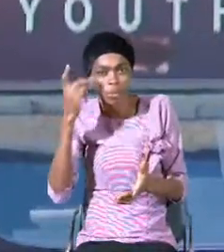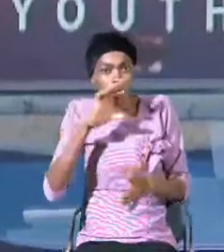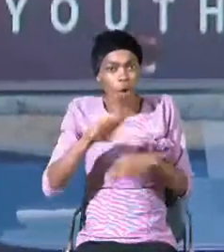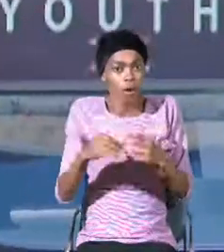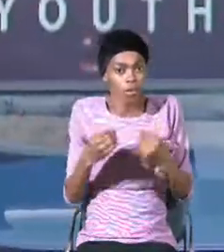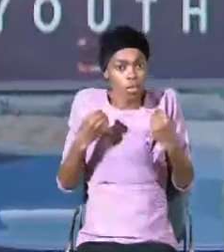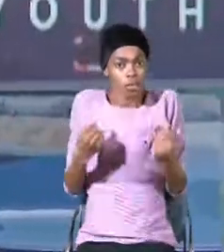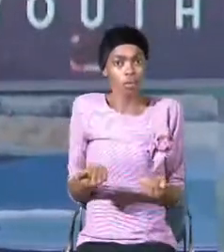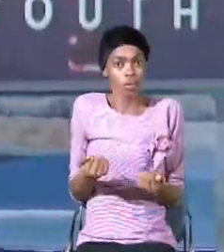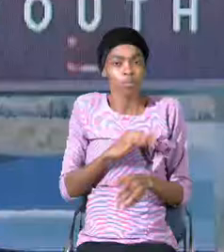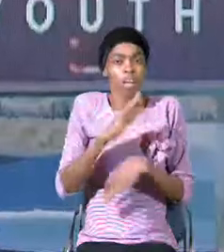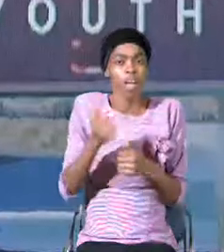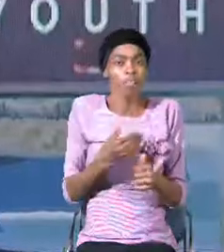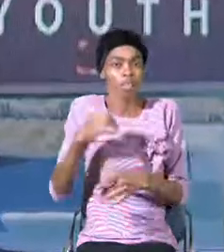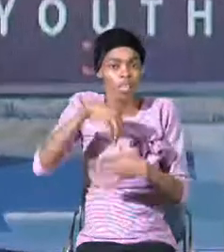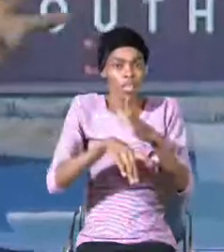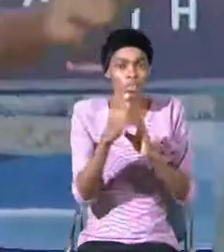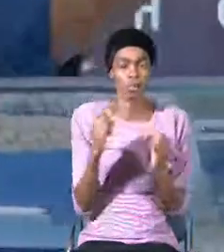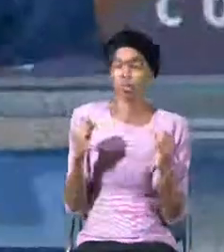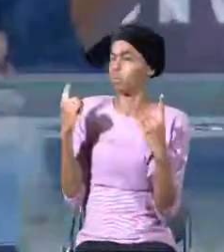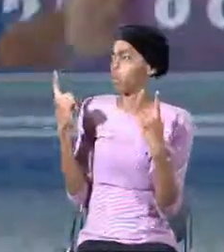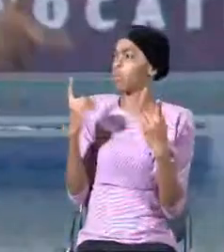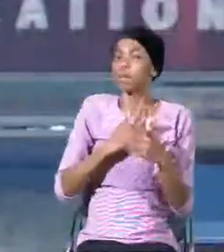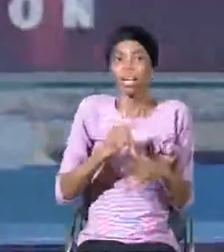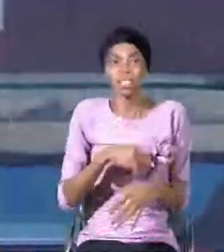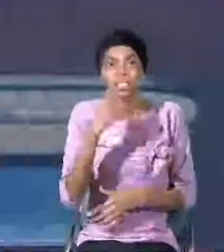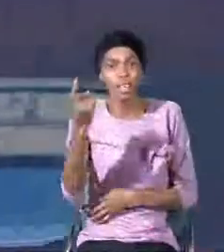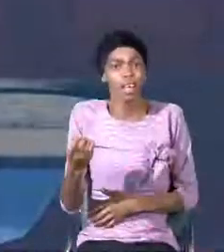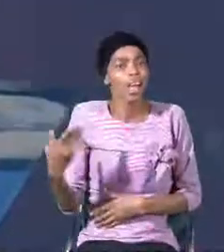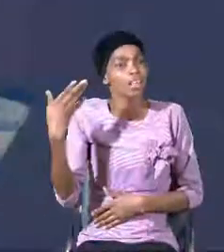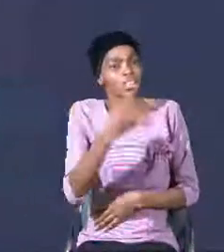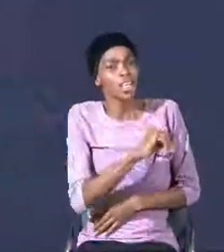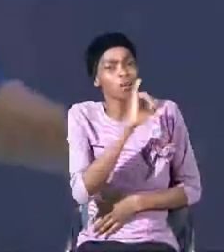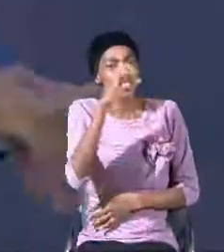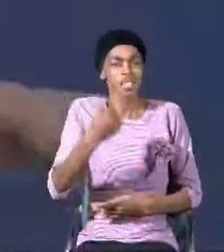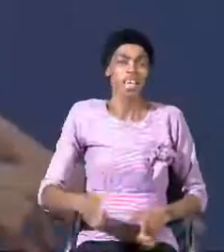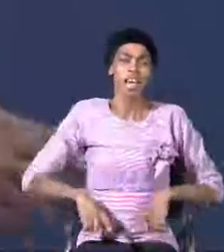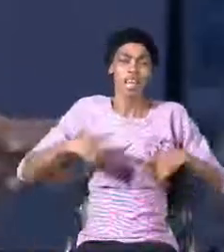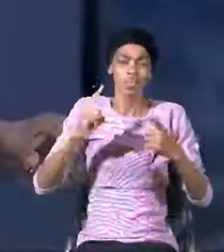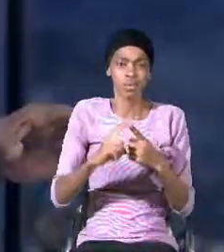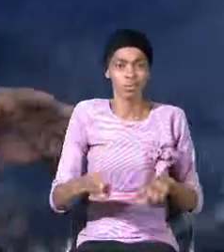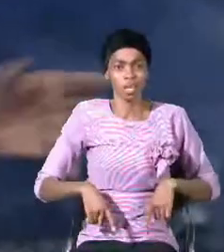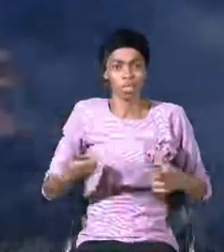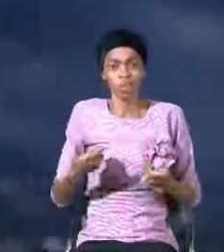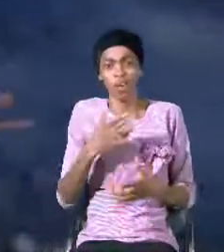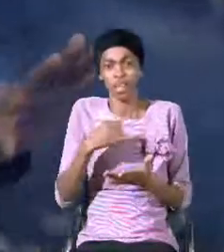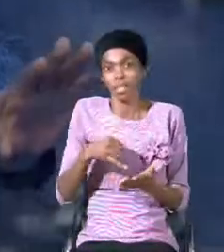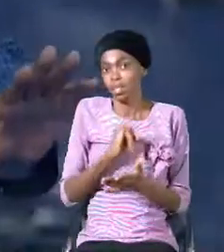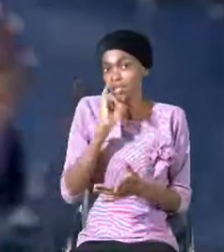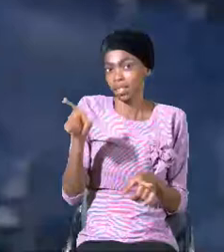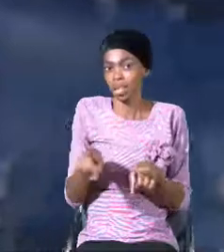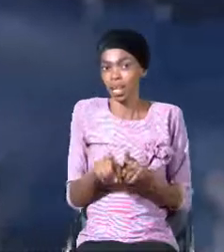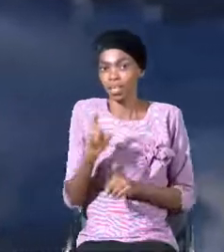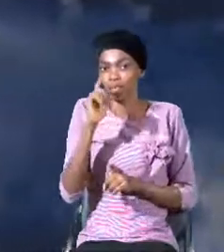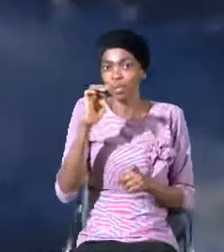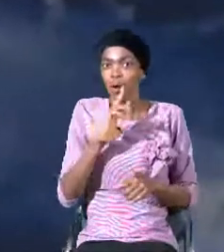coup, tout ce qui est en toi se réveille. Et tu dis, il y a une vie à mener. Et c'est comme